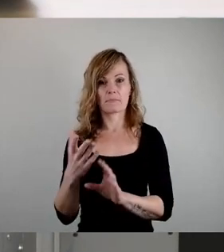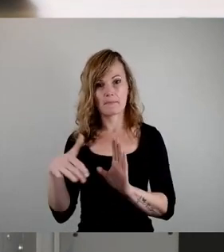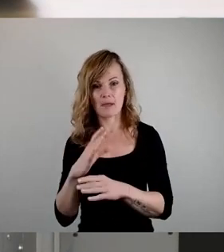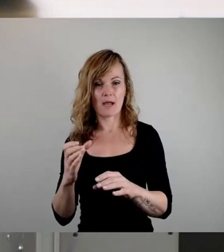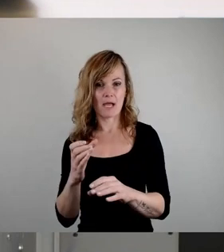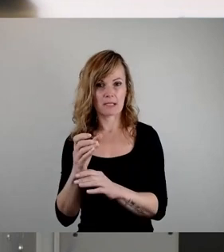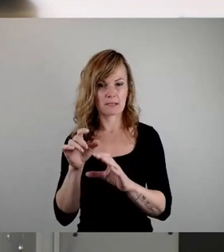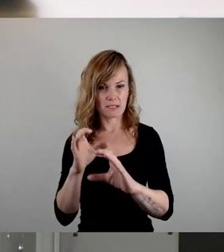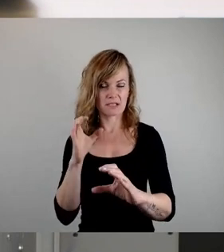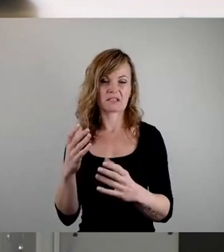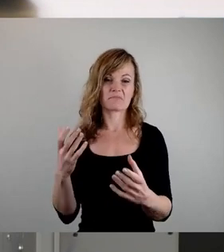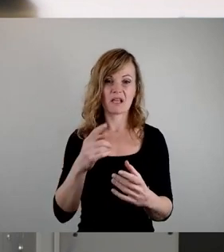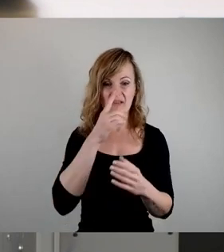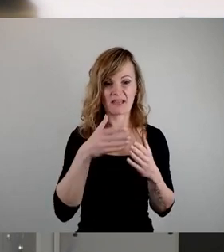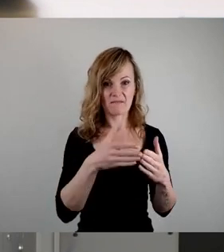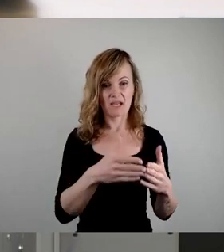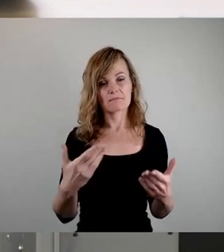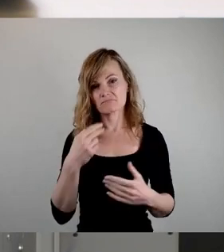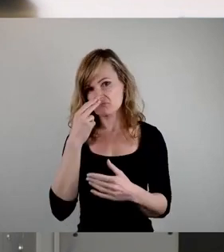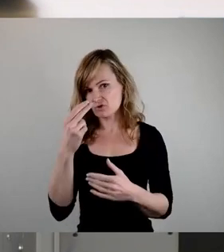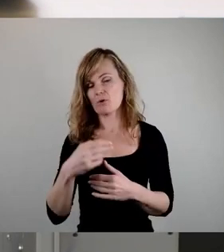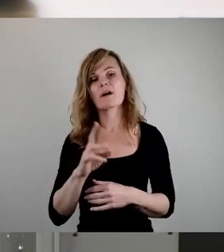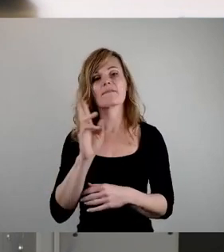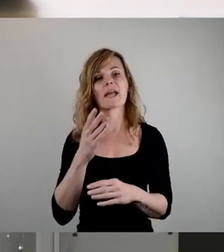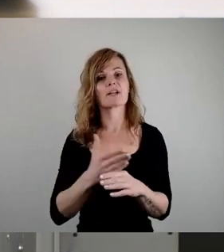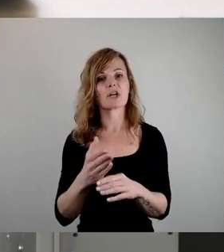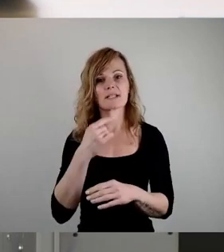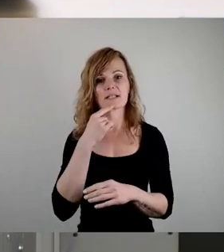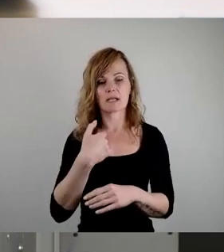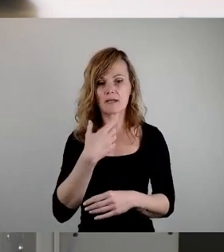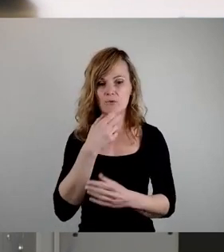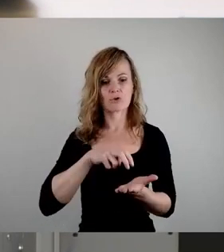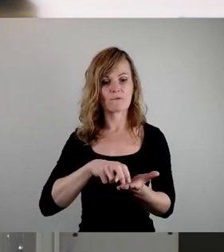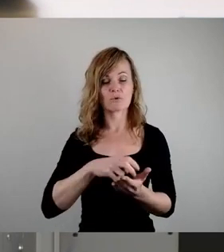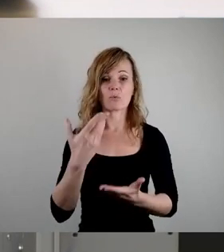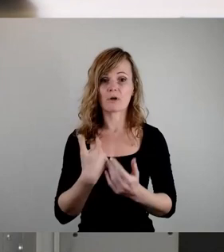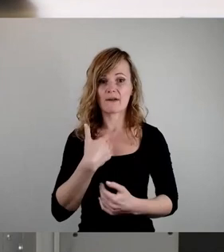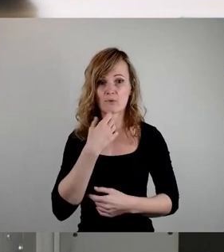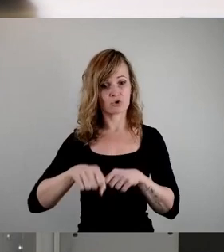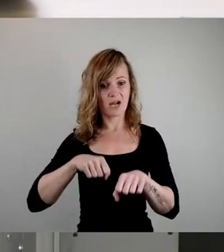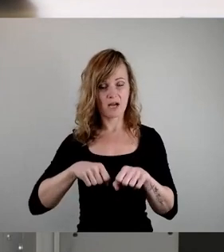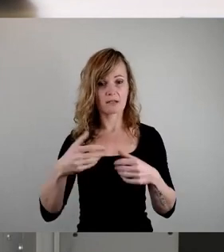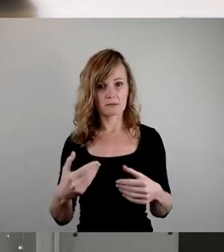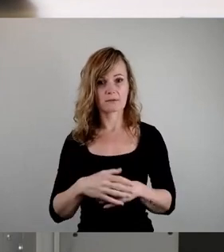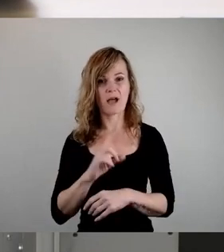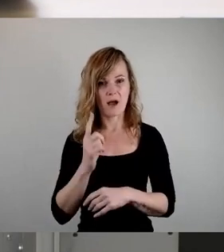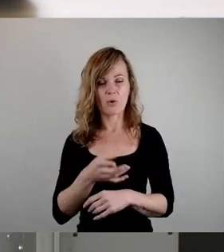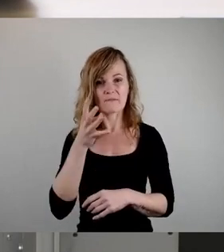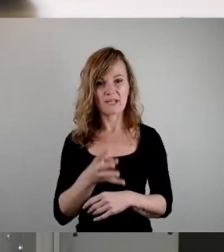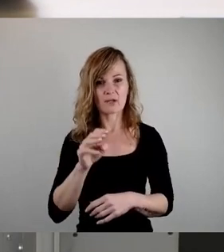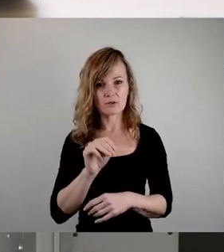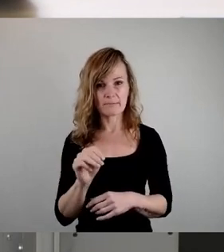Seite fraglich, aus einem ganz anderen Grund, wer sich entscheidet, zu Fuß zu gehen oder Rad zu fahren, nimmt auch 400 Meter von